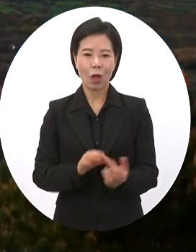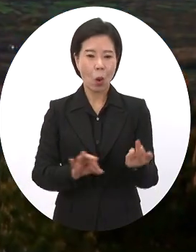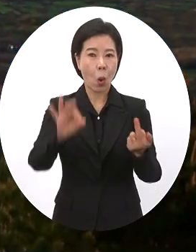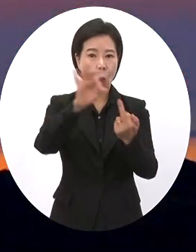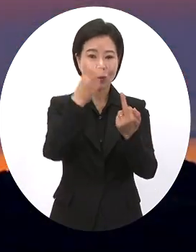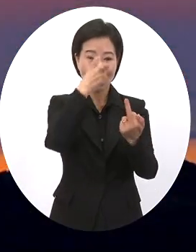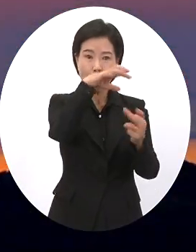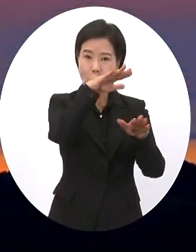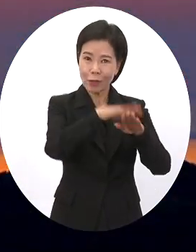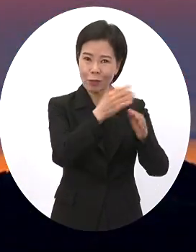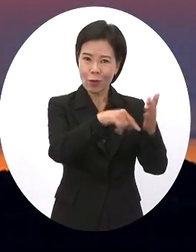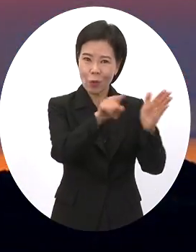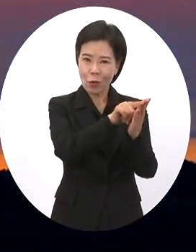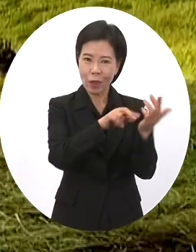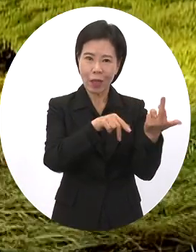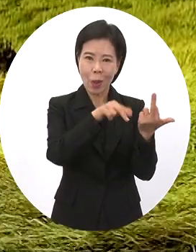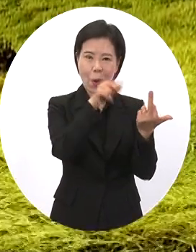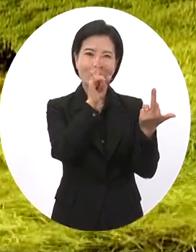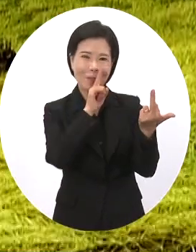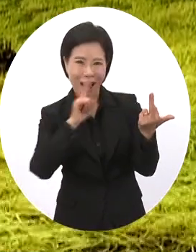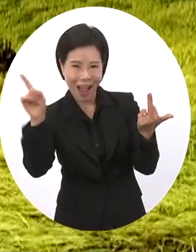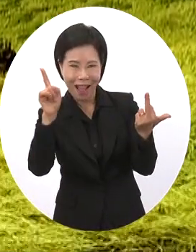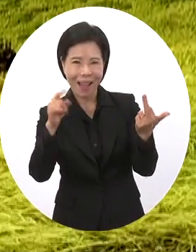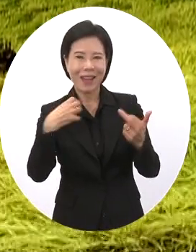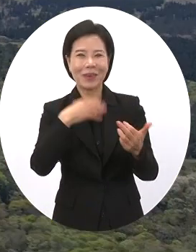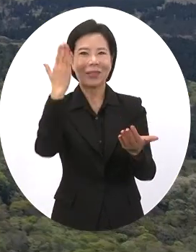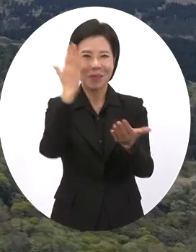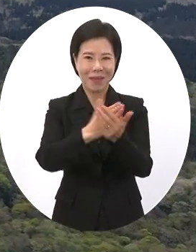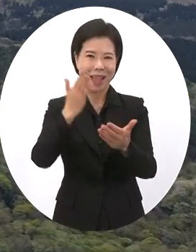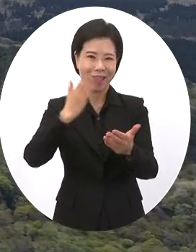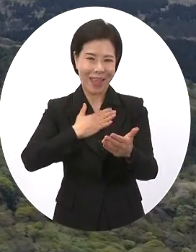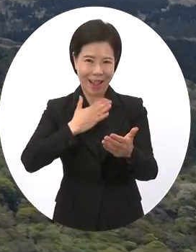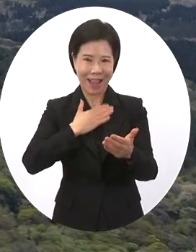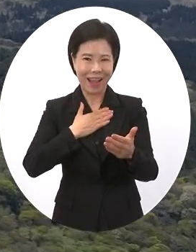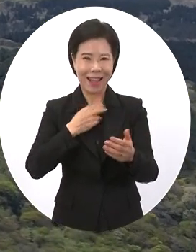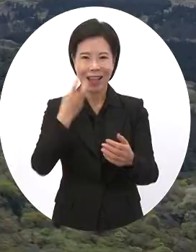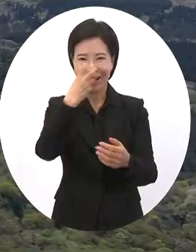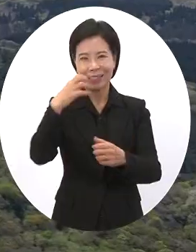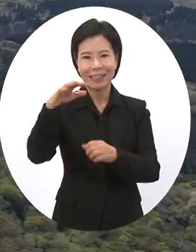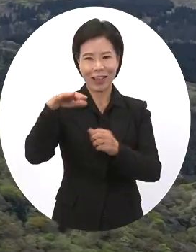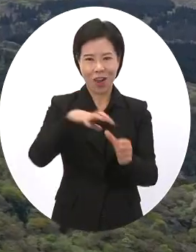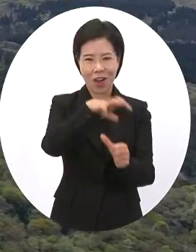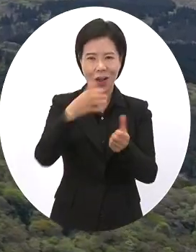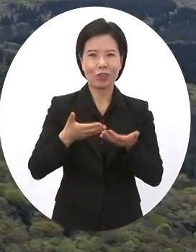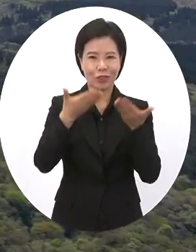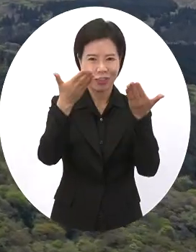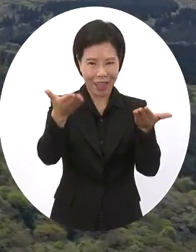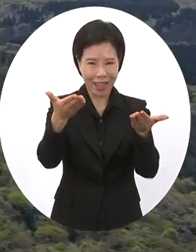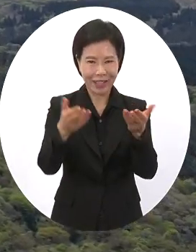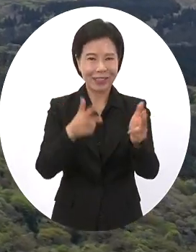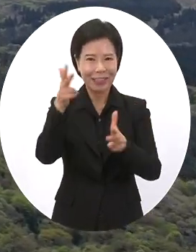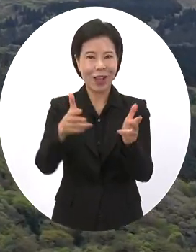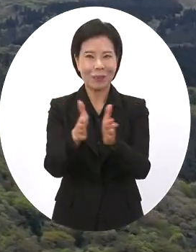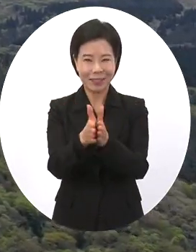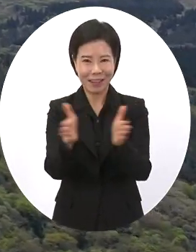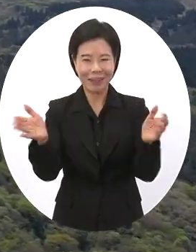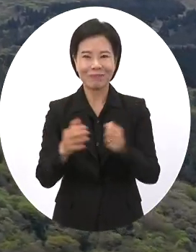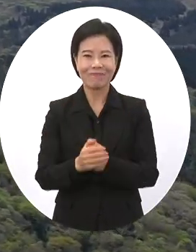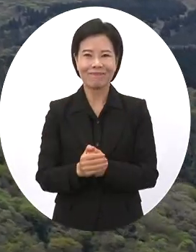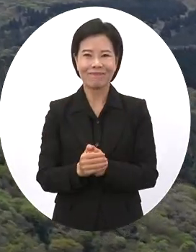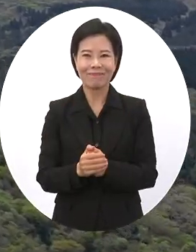우선 오름 보전을 위해 오름아 걱정 마, 우리가 지켜줄게, 나도 제주 오름 지킴이 사업을